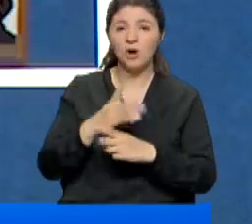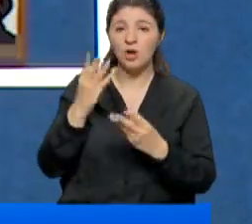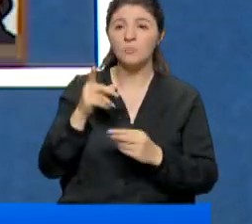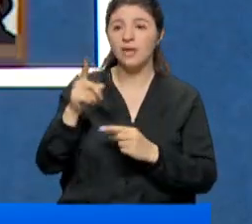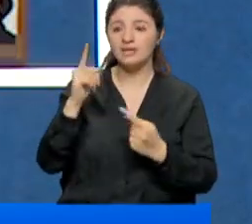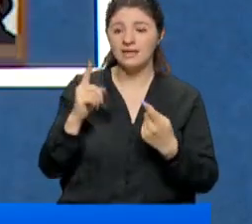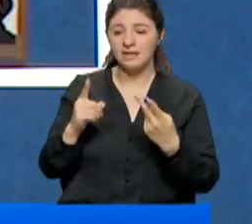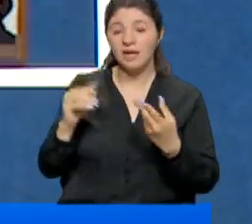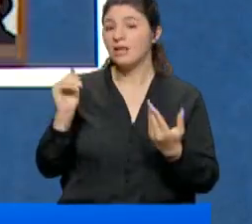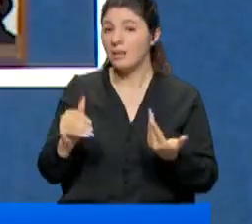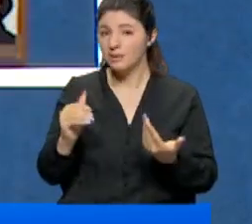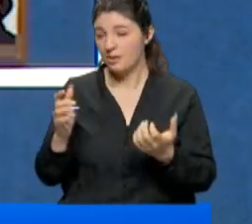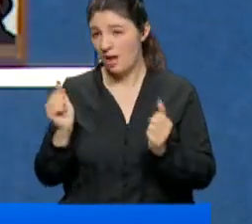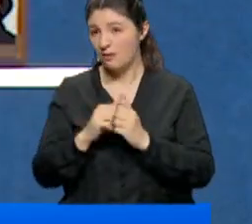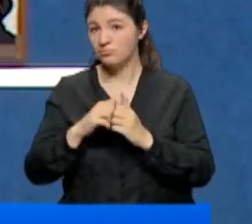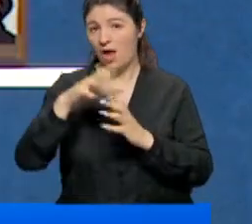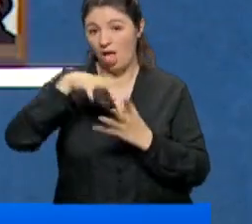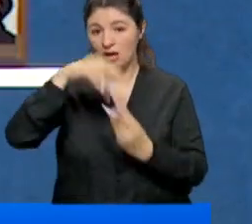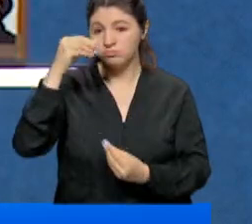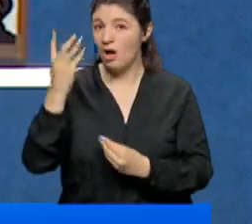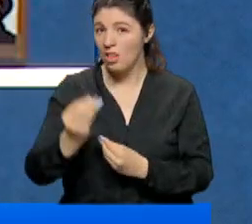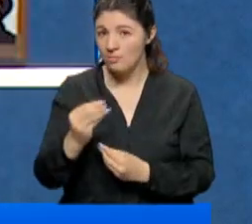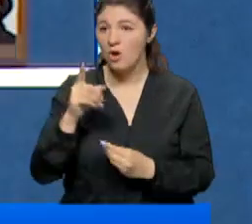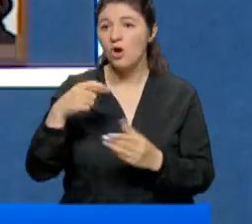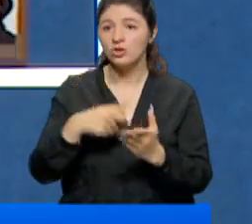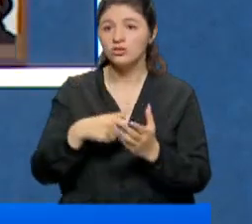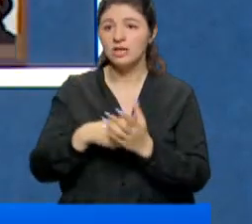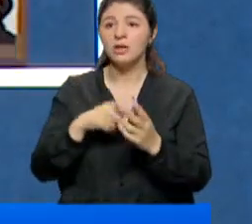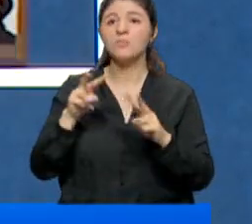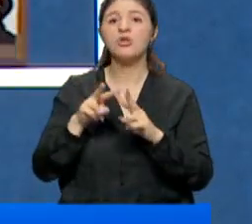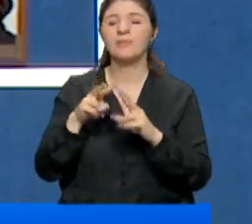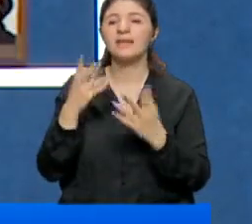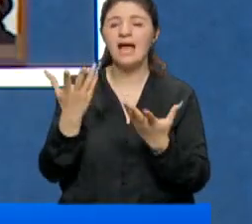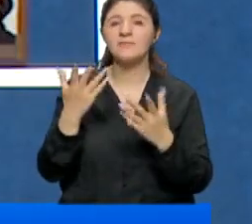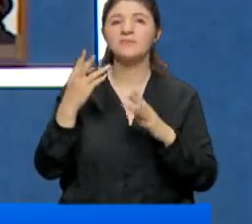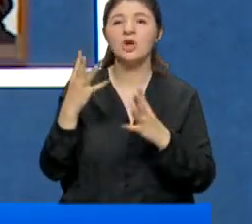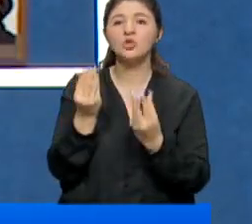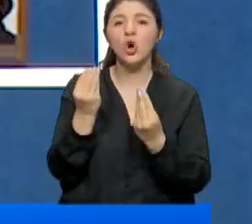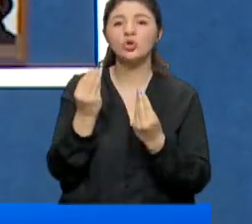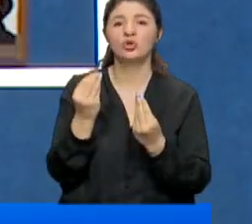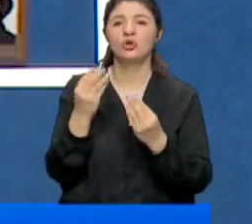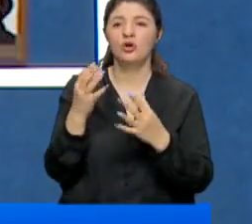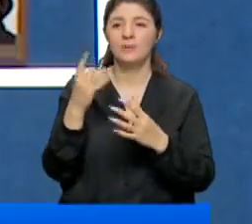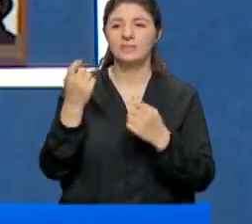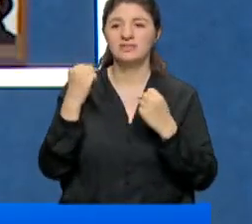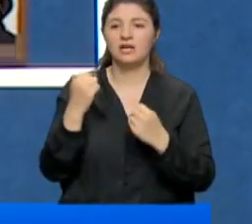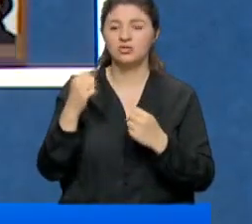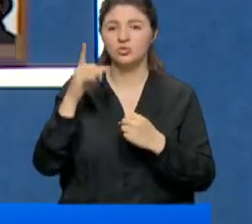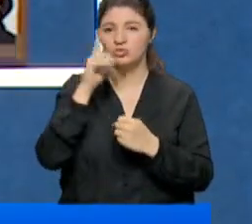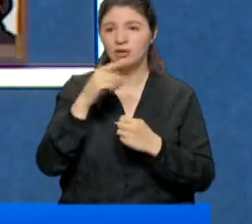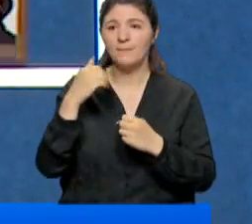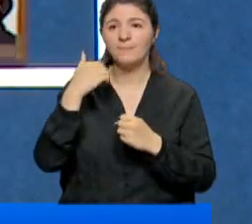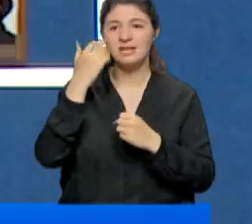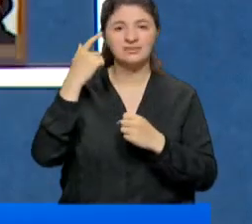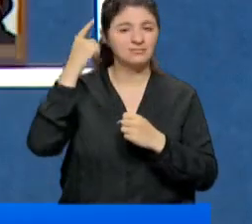Bunlar tek tek gelebilir birlikte gelebilir O yüzden adı multipool çoklu bir sertlik yarattığı için beyaz